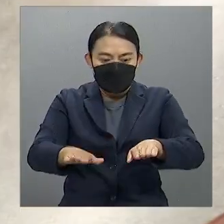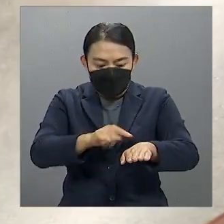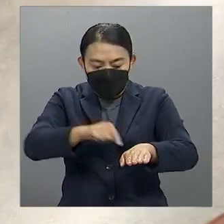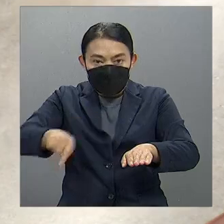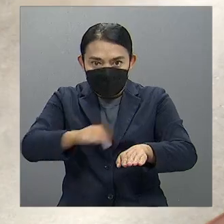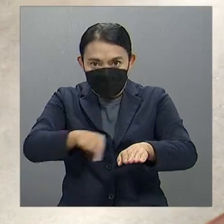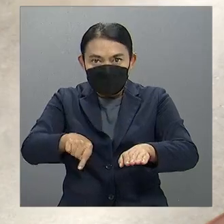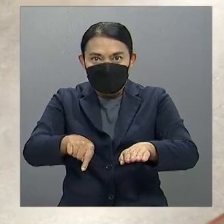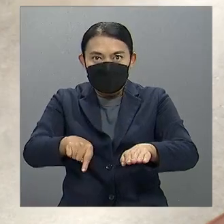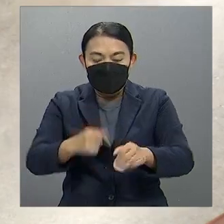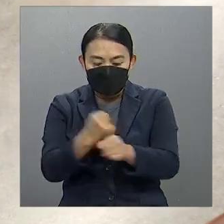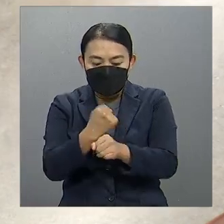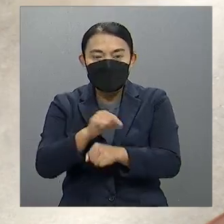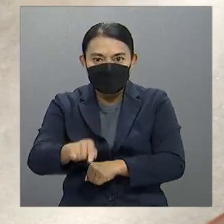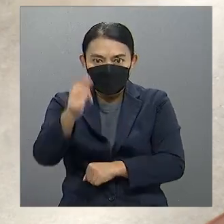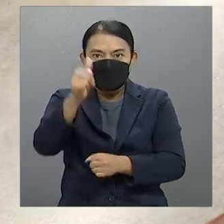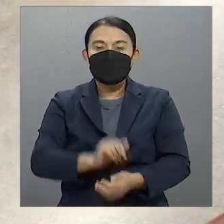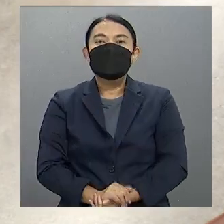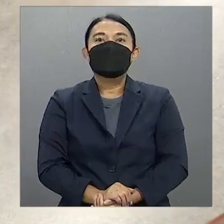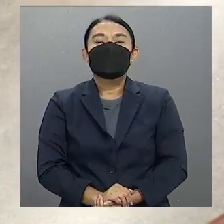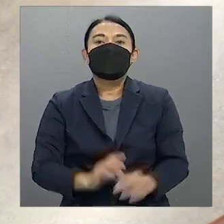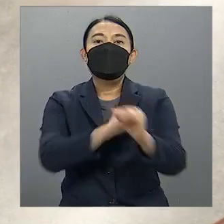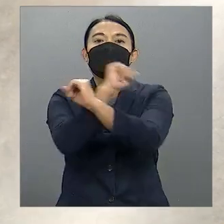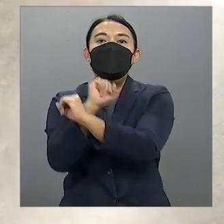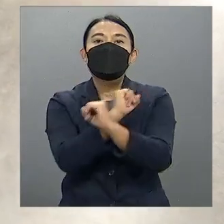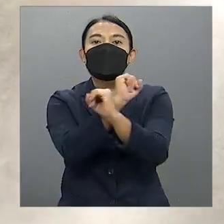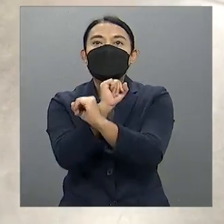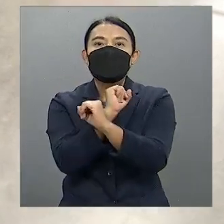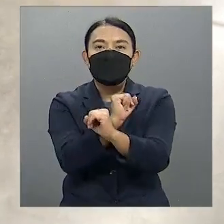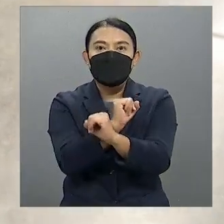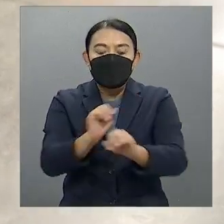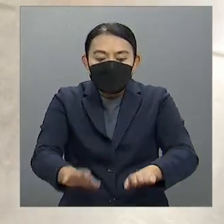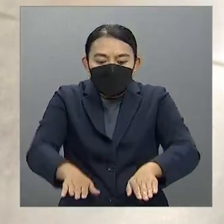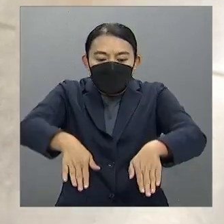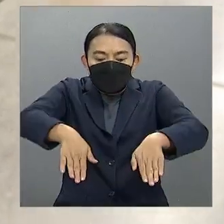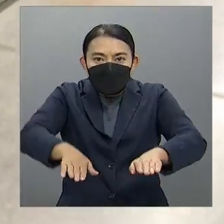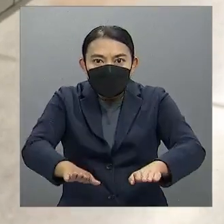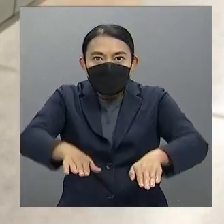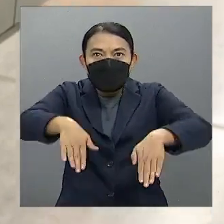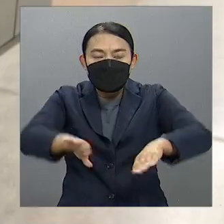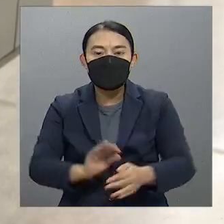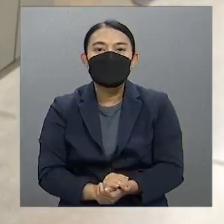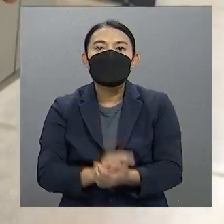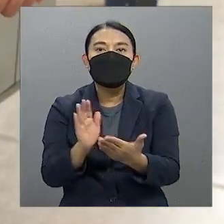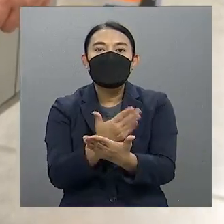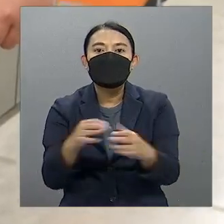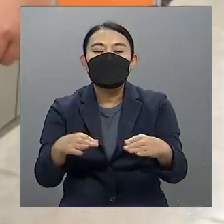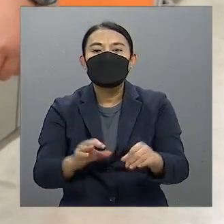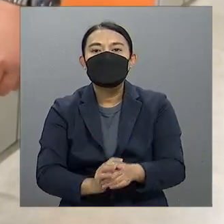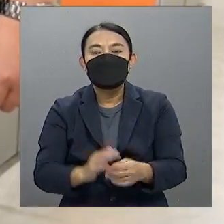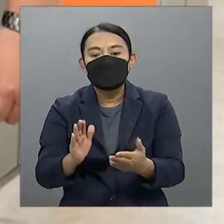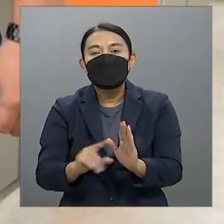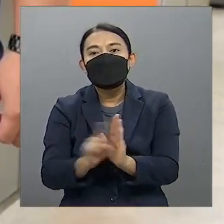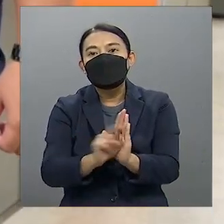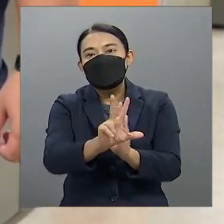ก็ในการทำนะคะเพื่อป้องกันไม่ให้ทำมากจนเกินไปก็อาจจะแบ่งเป็นเซตก็ได้ค่ะสัก3เซตเซตละประมาณ